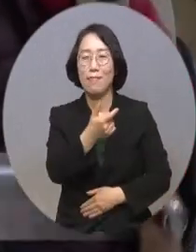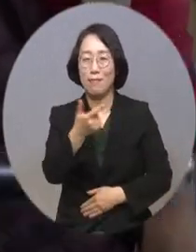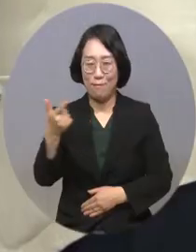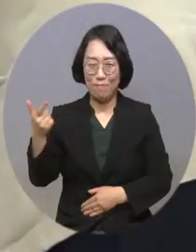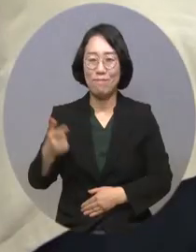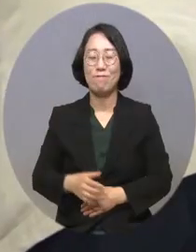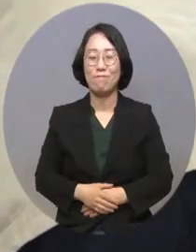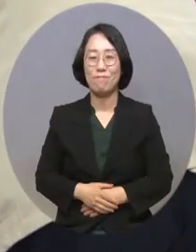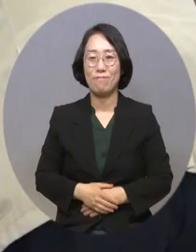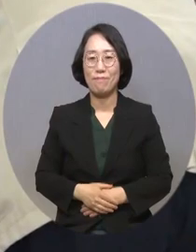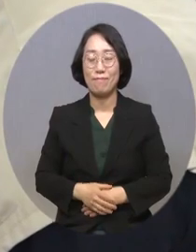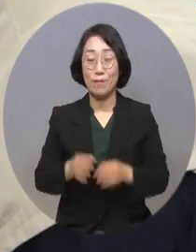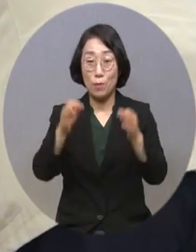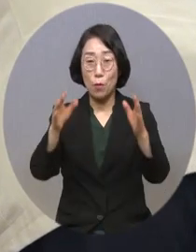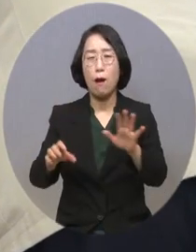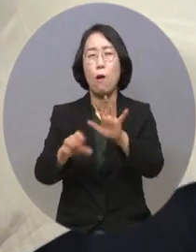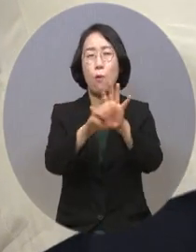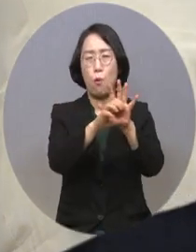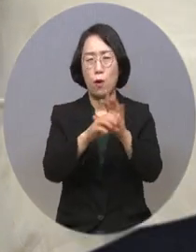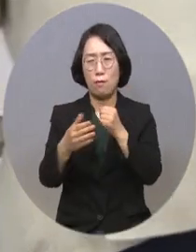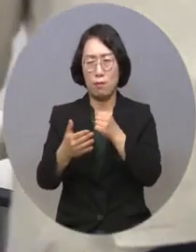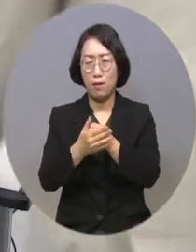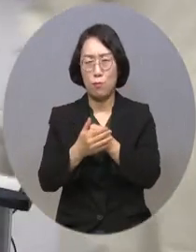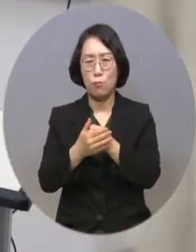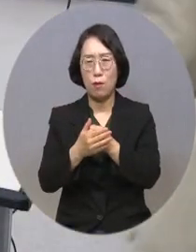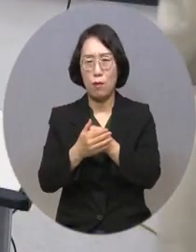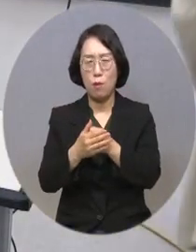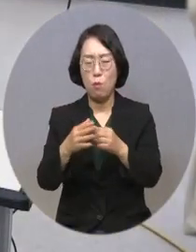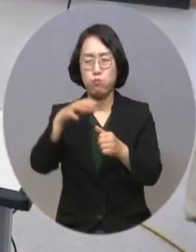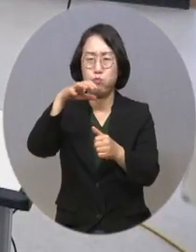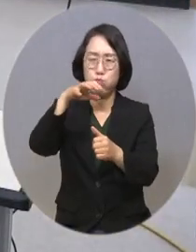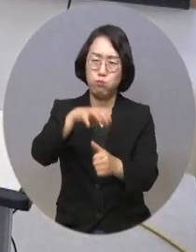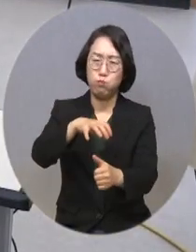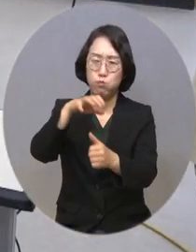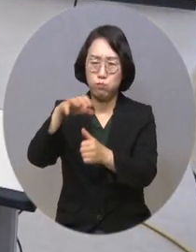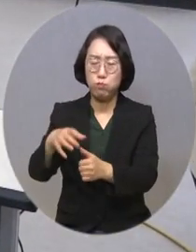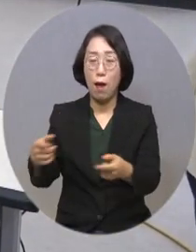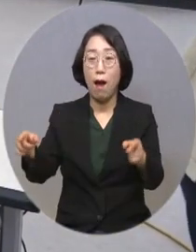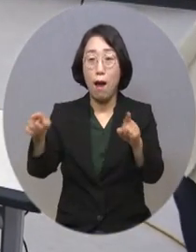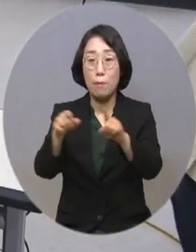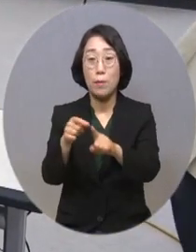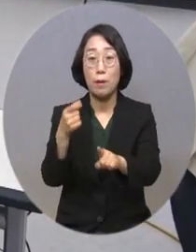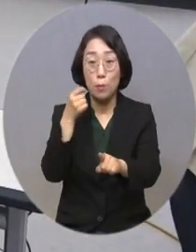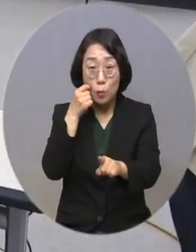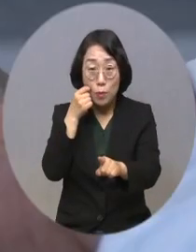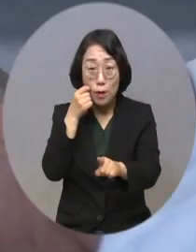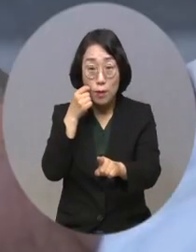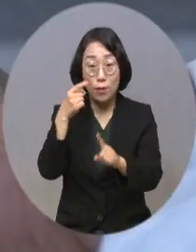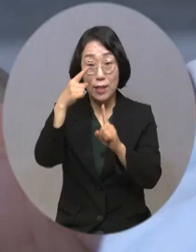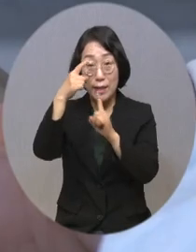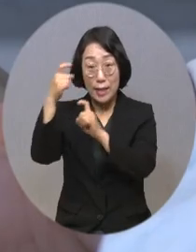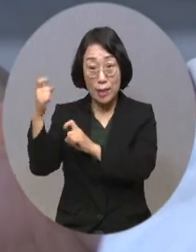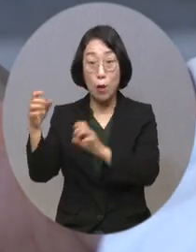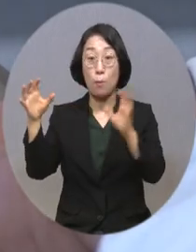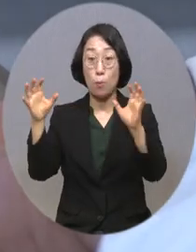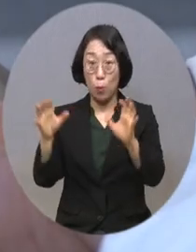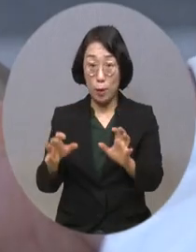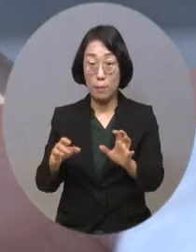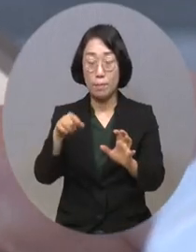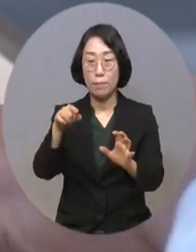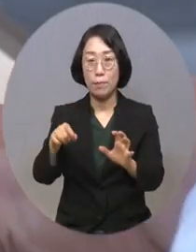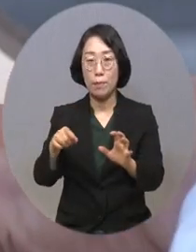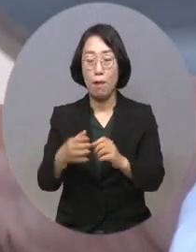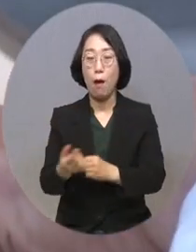같아요. 그동안 코로나로 꽁꽁 묶여 함께하지 못했던 이 기념 행사에 올해는